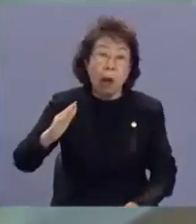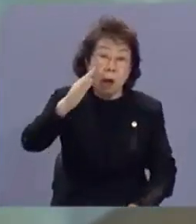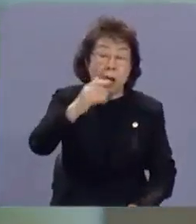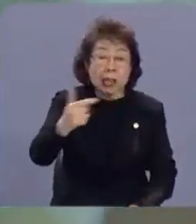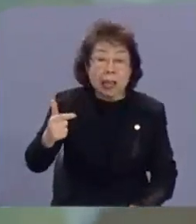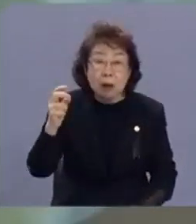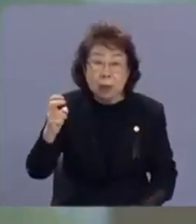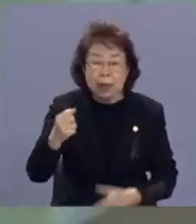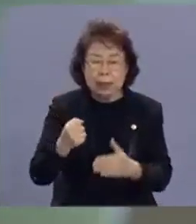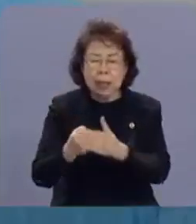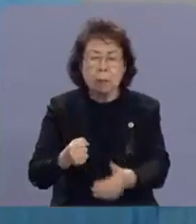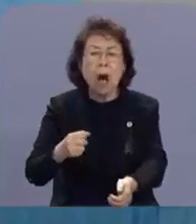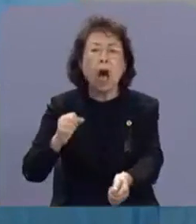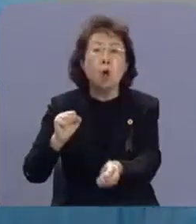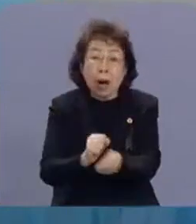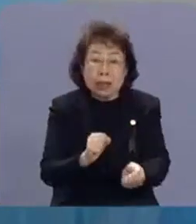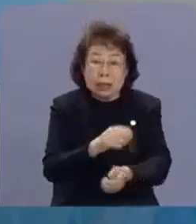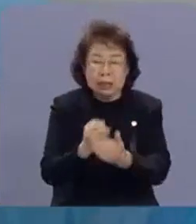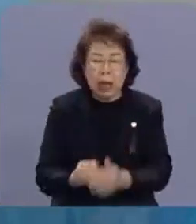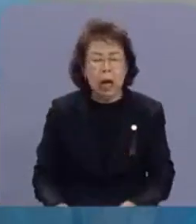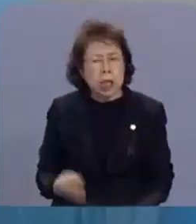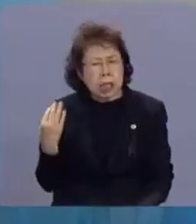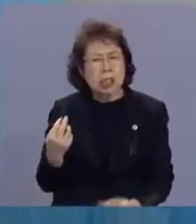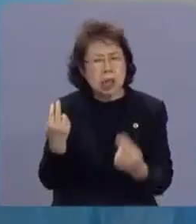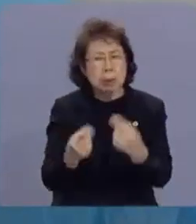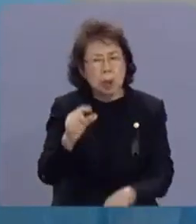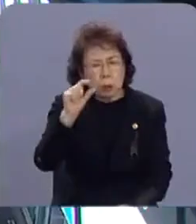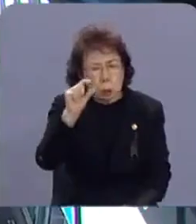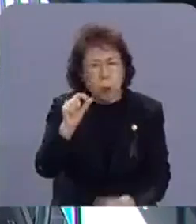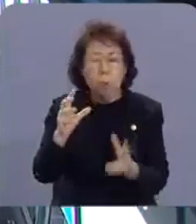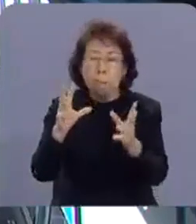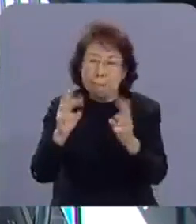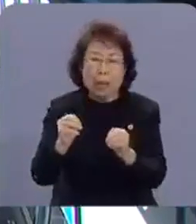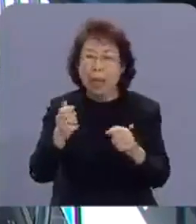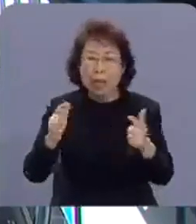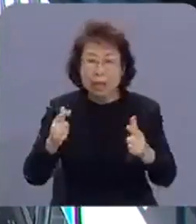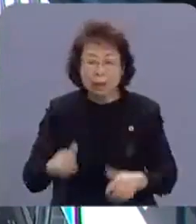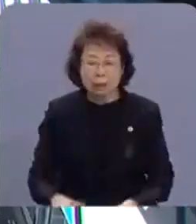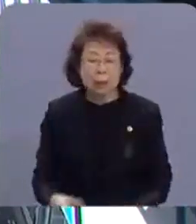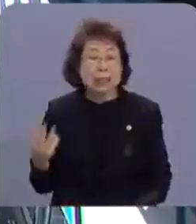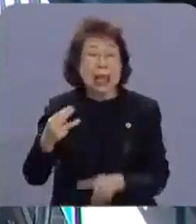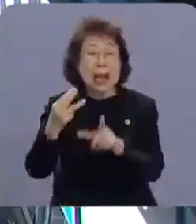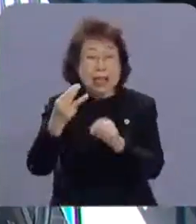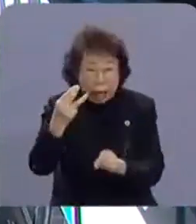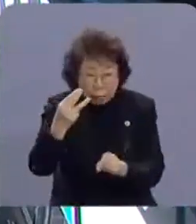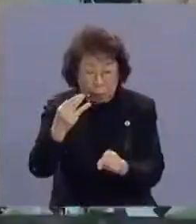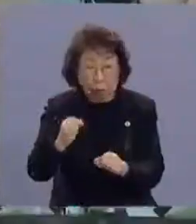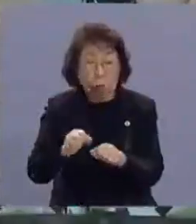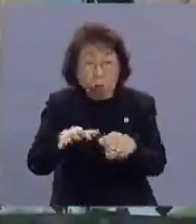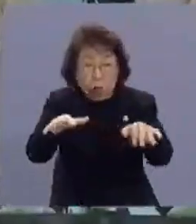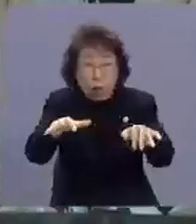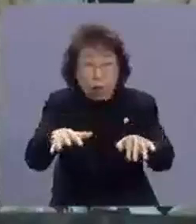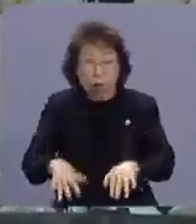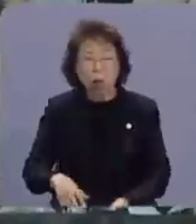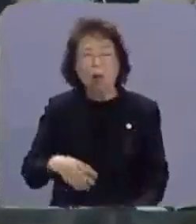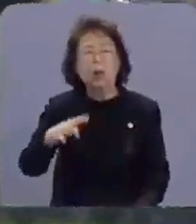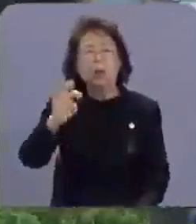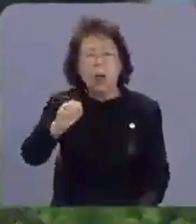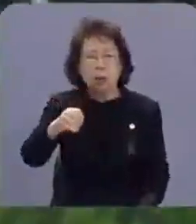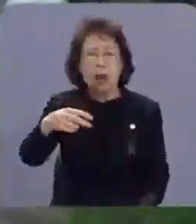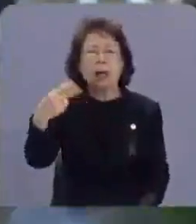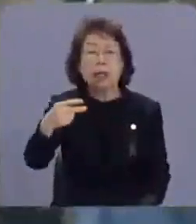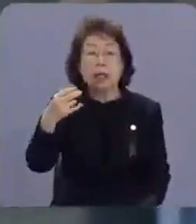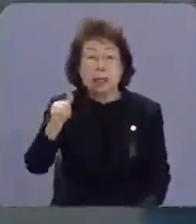확진자 수는 예전보다는 많지 않을 것으로 보고 있습니다. 지난 3월 5차 대유행 때는 최대 4만 2천